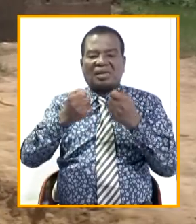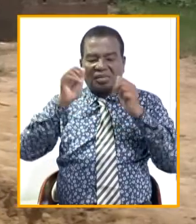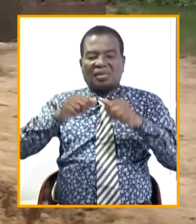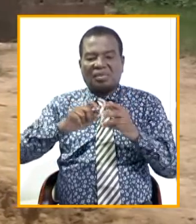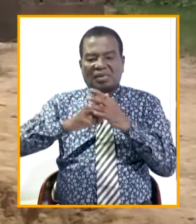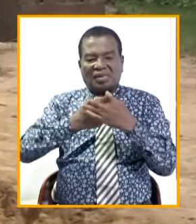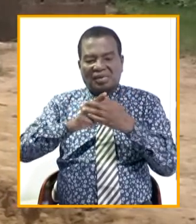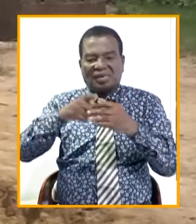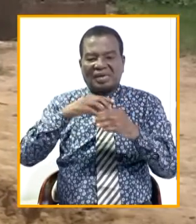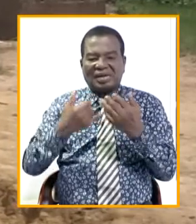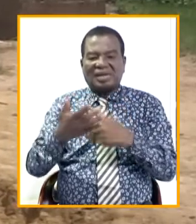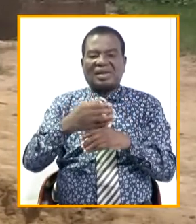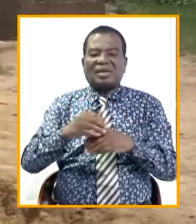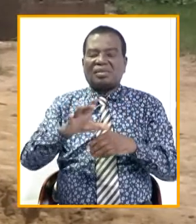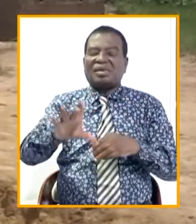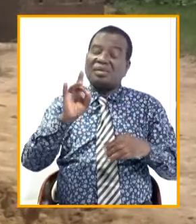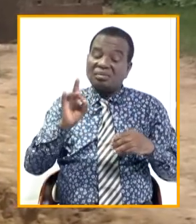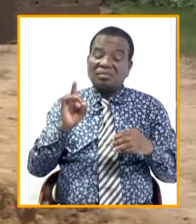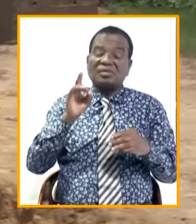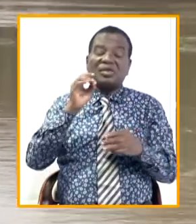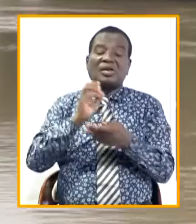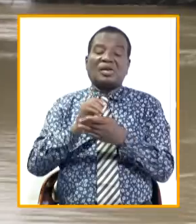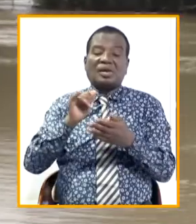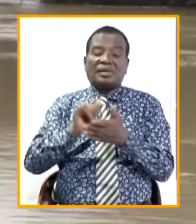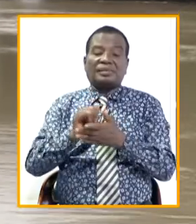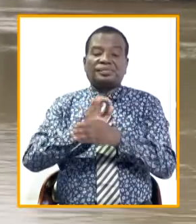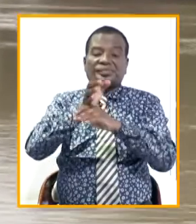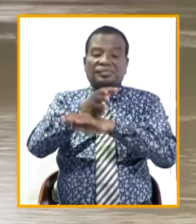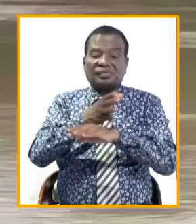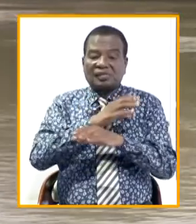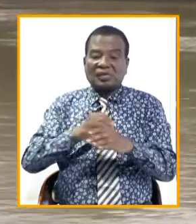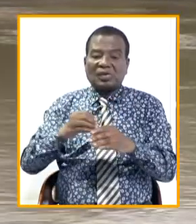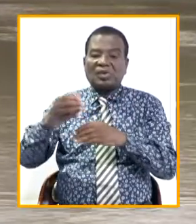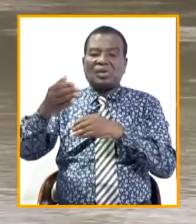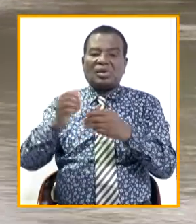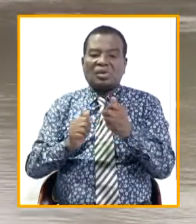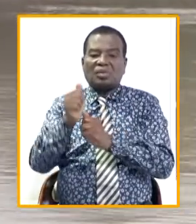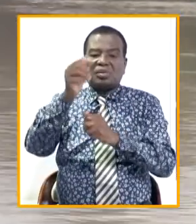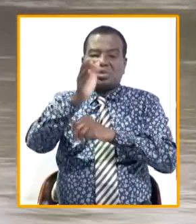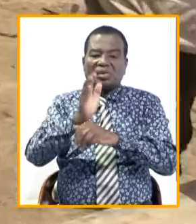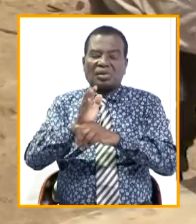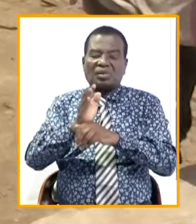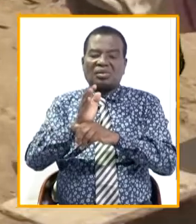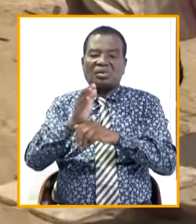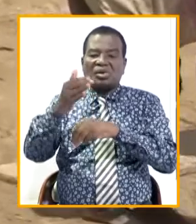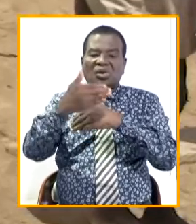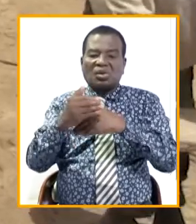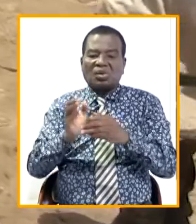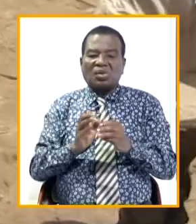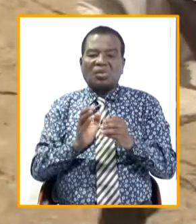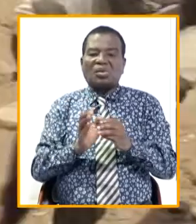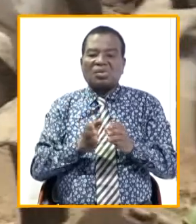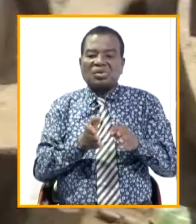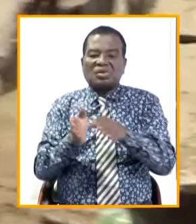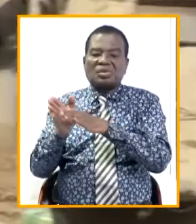ici. Ils n'ont pas le choix. Ce passage naturel est aussi le plus court chemin pour se rendre à Bamako, la capitale du